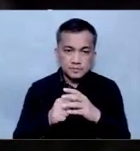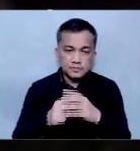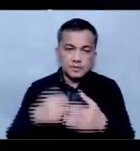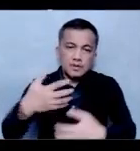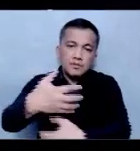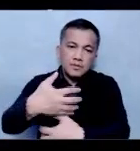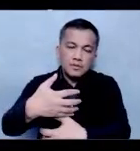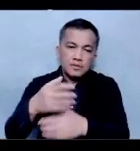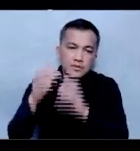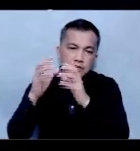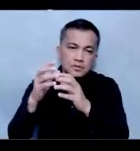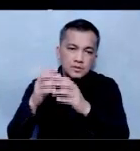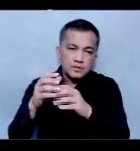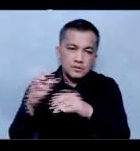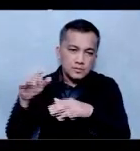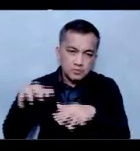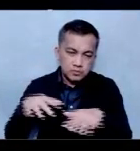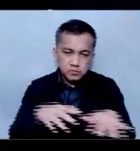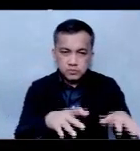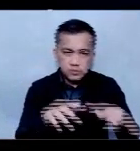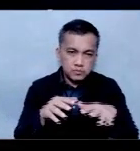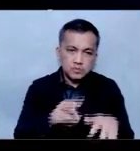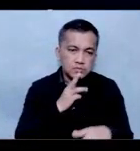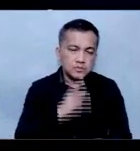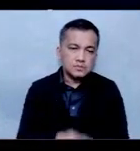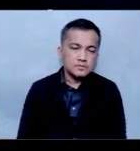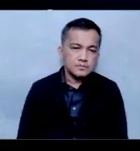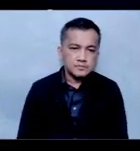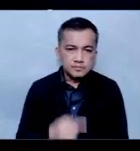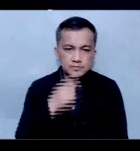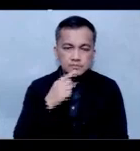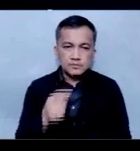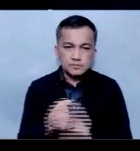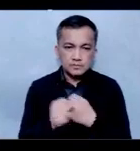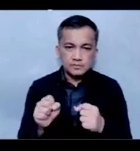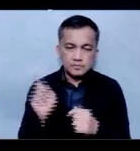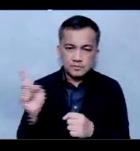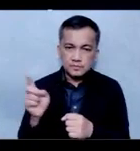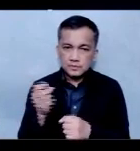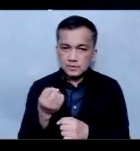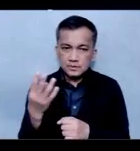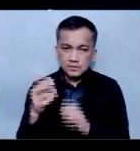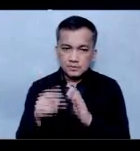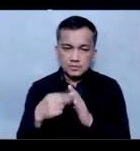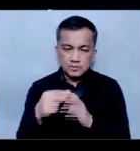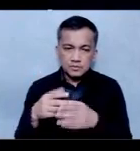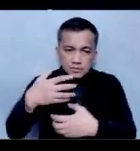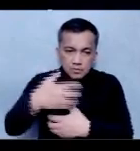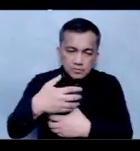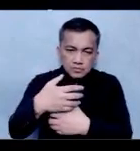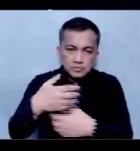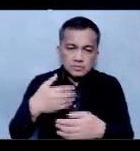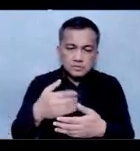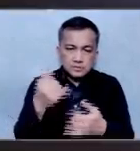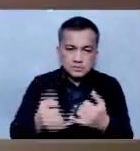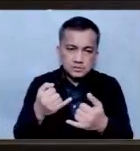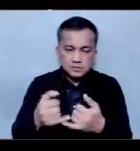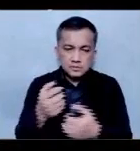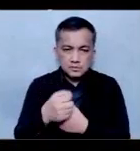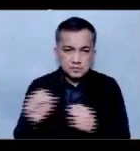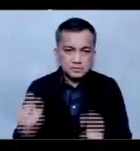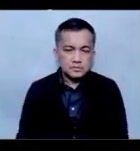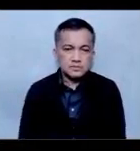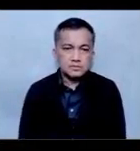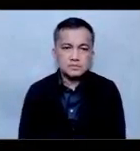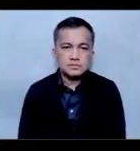niyog sa gitna ng rumaragas ang tubig. Ayon sa mga rescuer, ilang oras siyang nakakapit sa puno bago siya nailigtas.